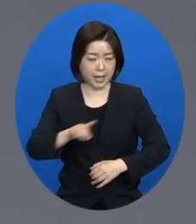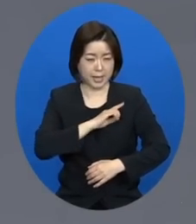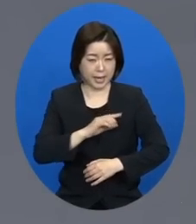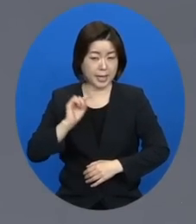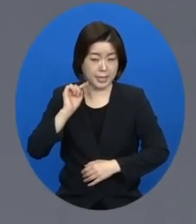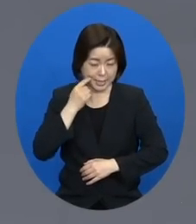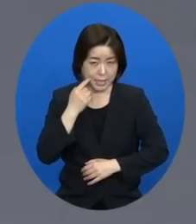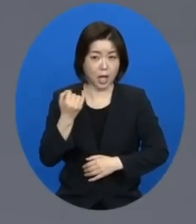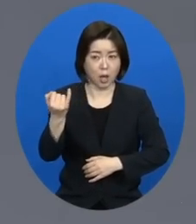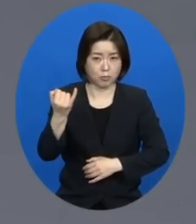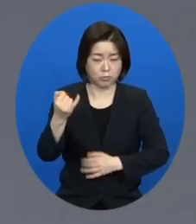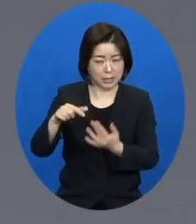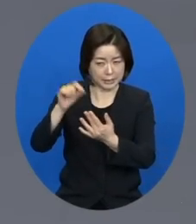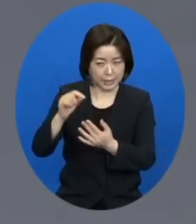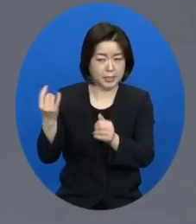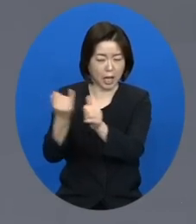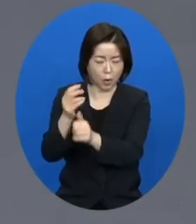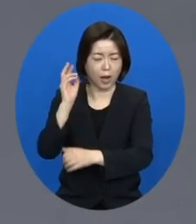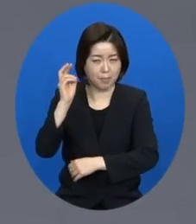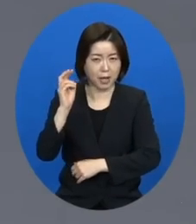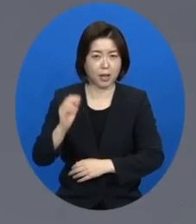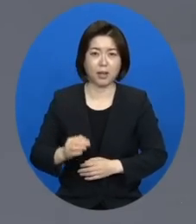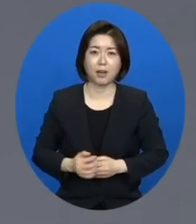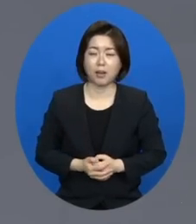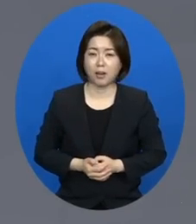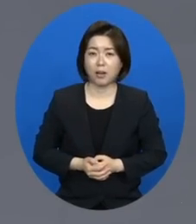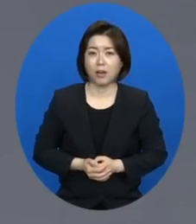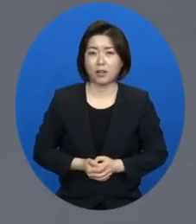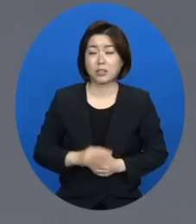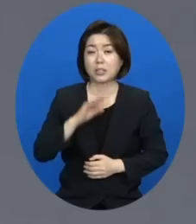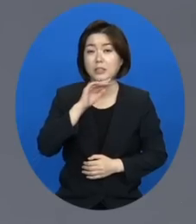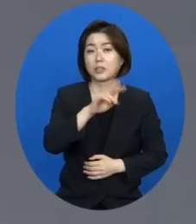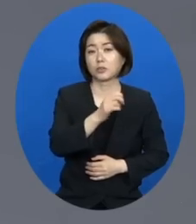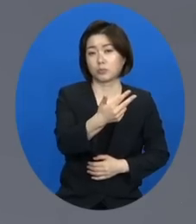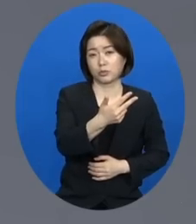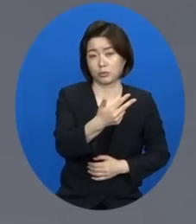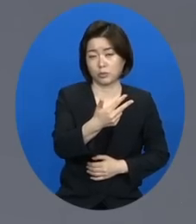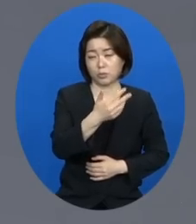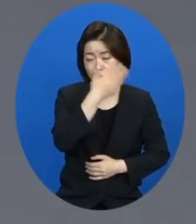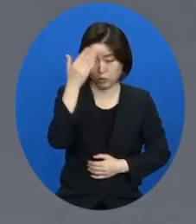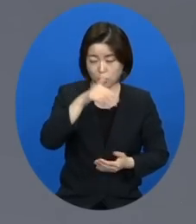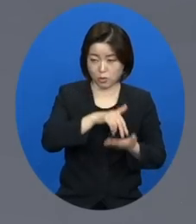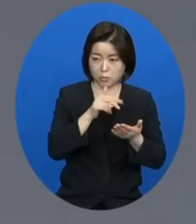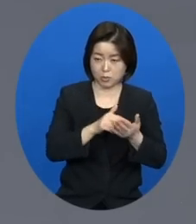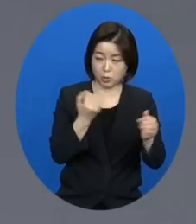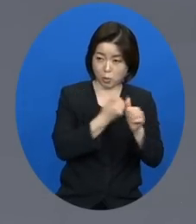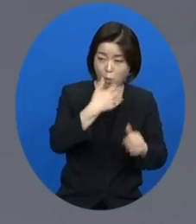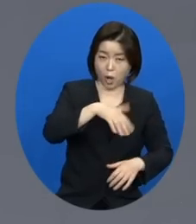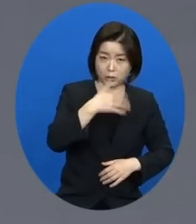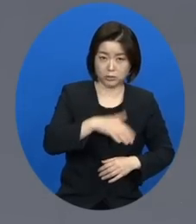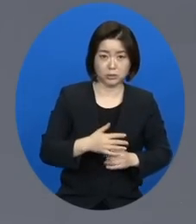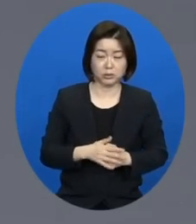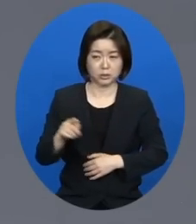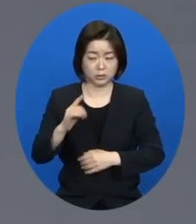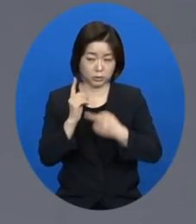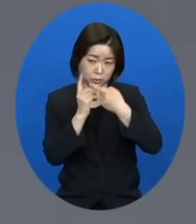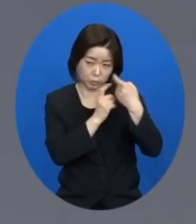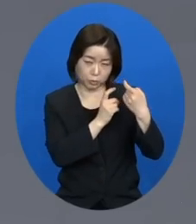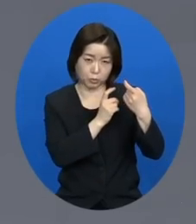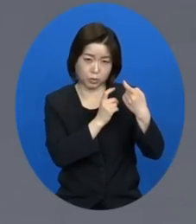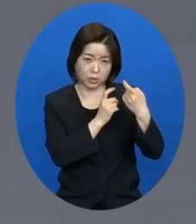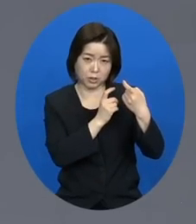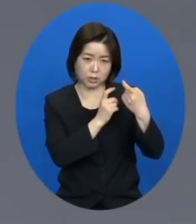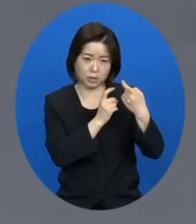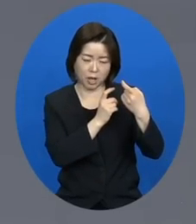여인을 택해서 결혼하지 않았겠습니까? 그러니까 이 27의 청년의 입장에서 결혼도 안 했는데 그